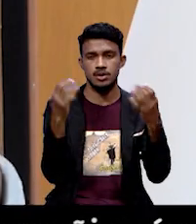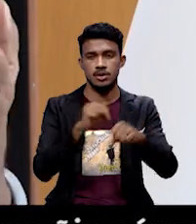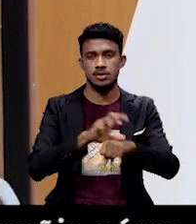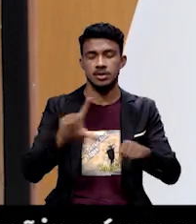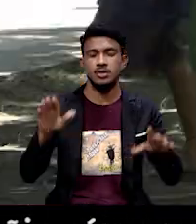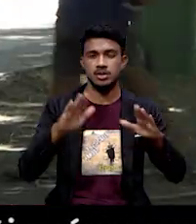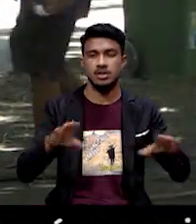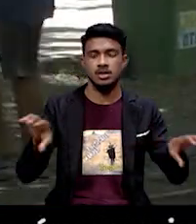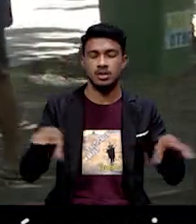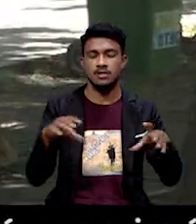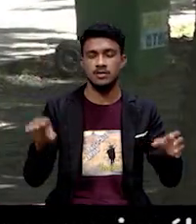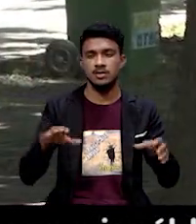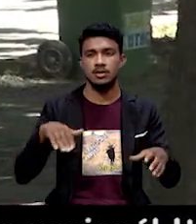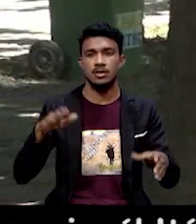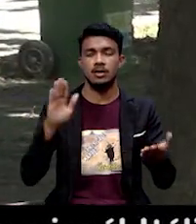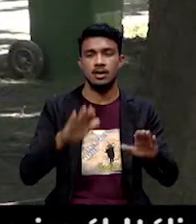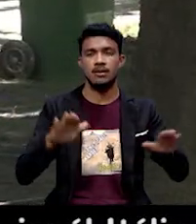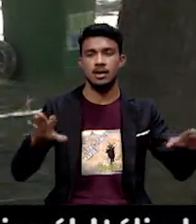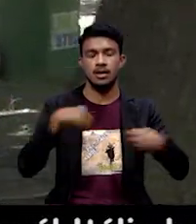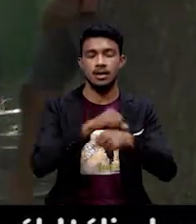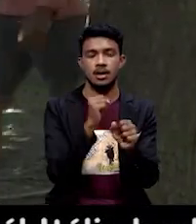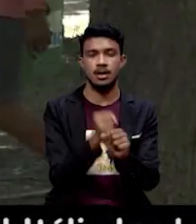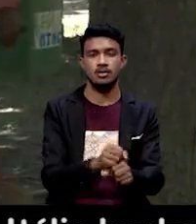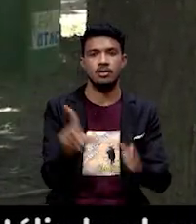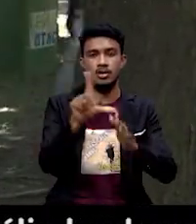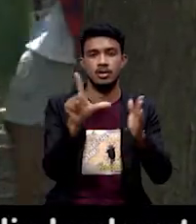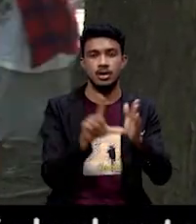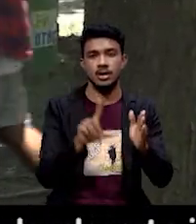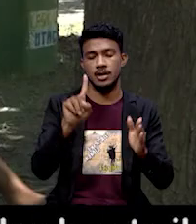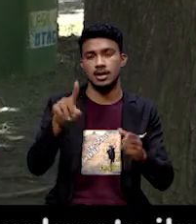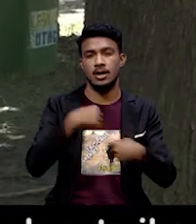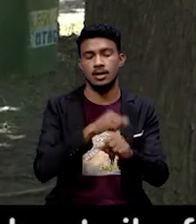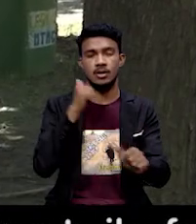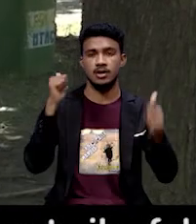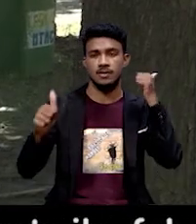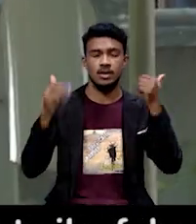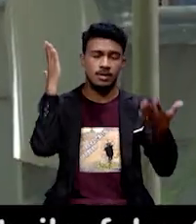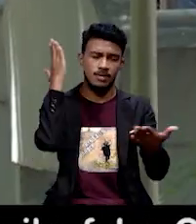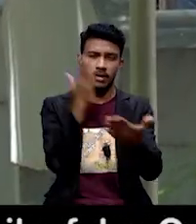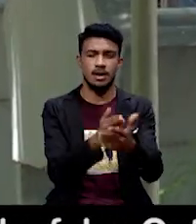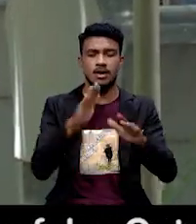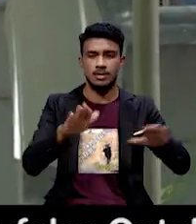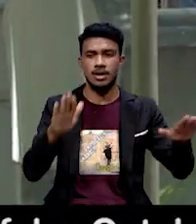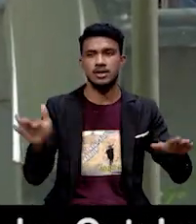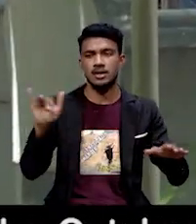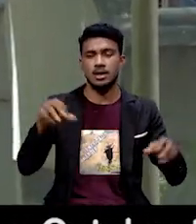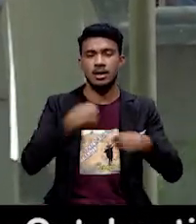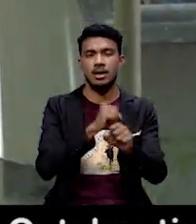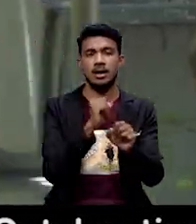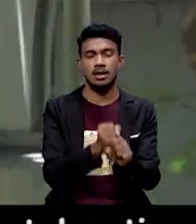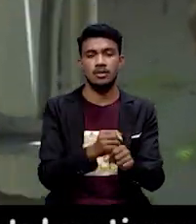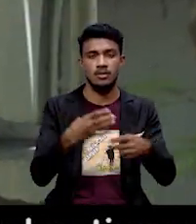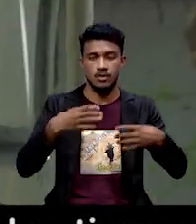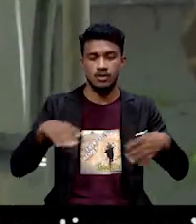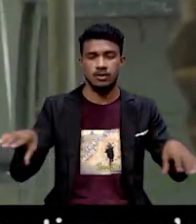Infantil plano atu kria lei ida ho di resista atividade nebe bandu labarik sira atu halao. Baseia